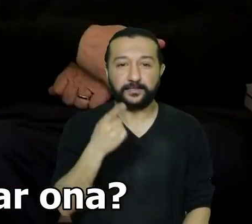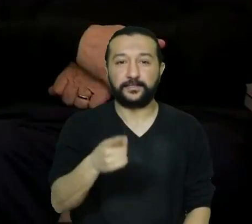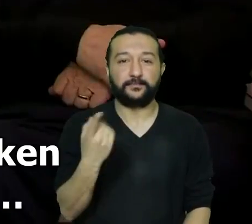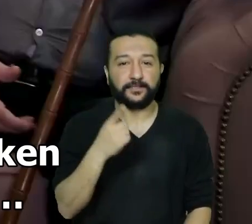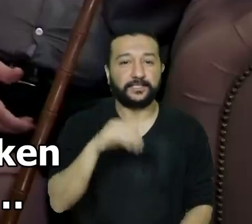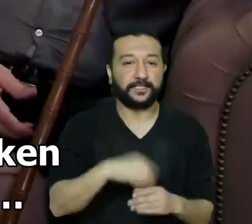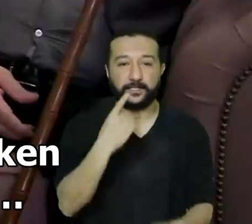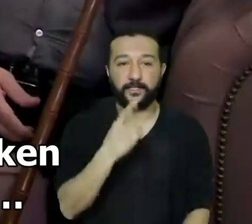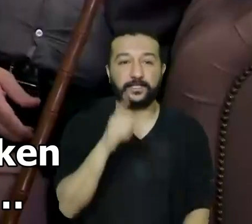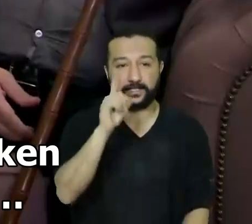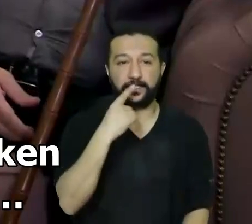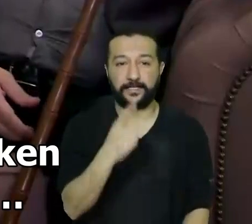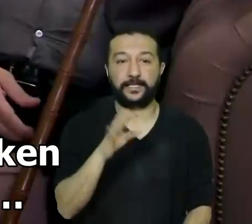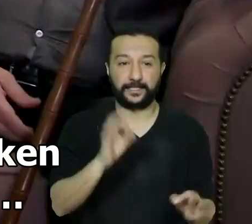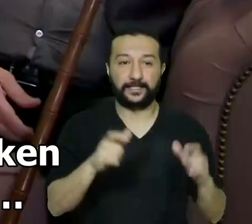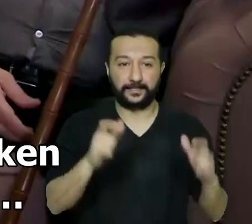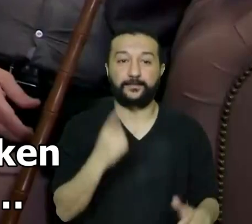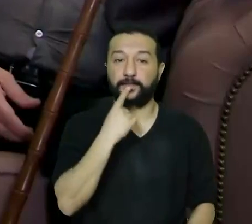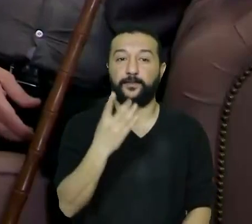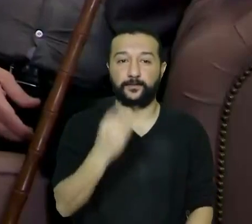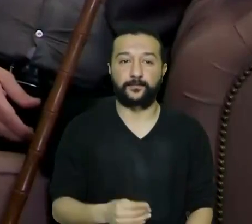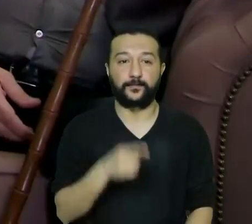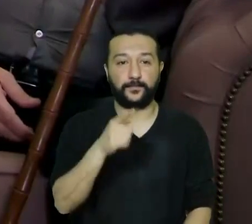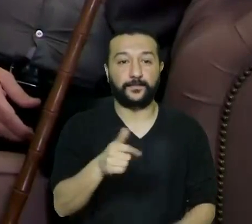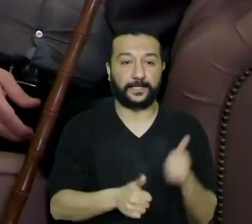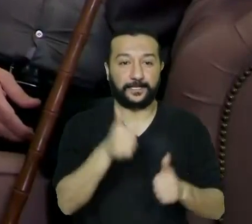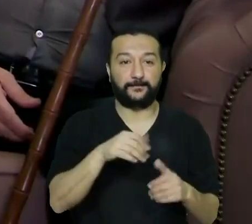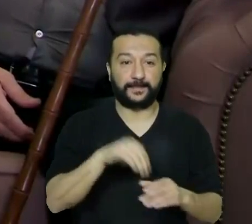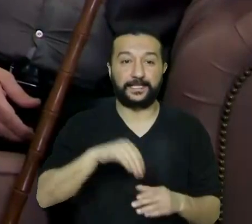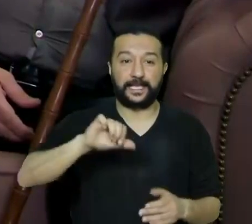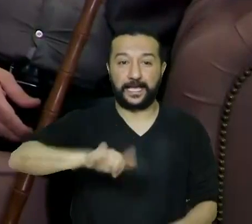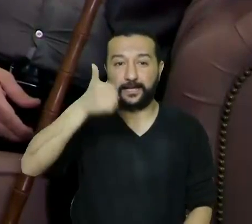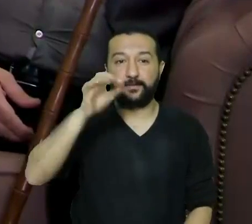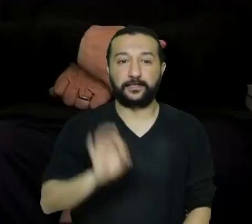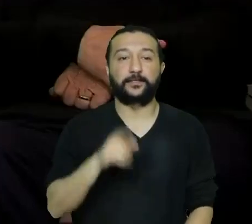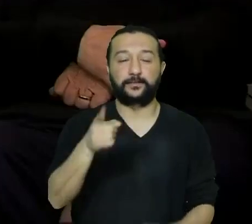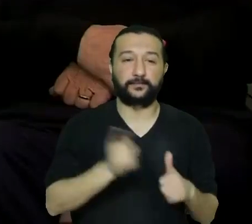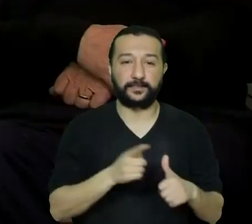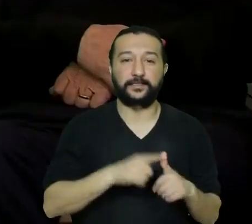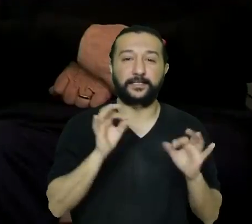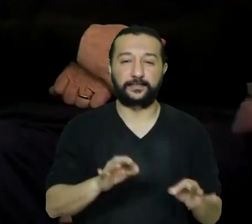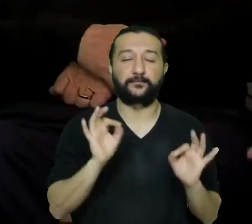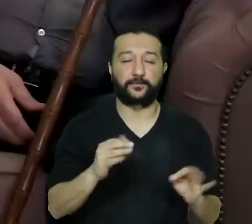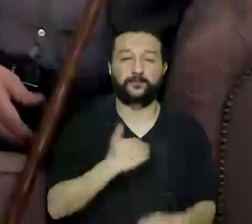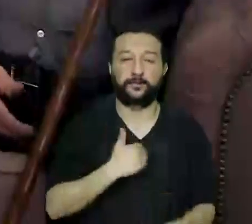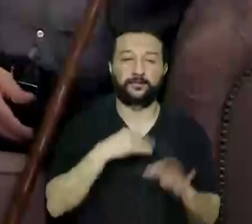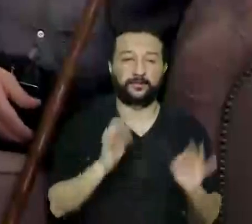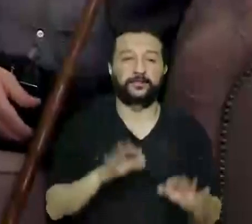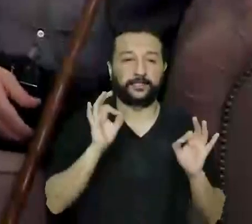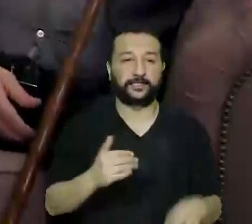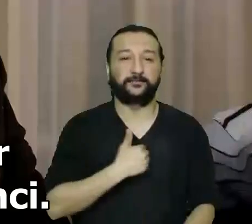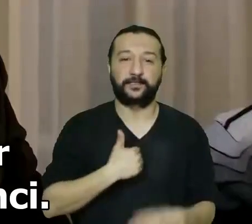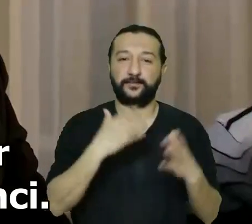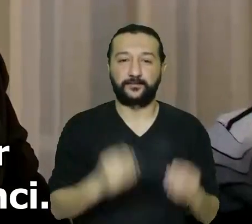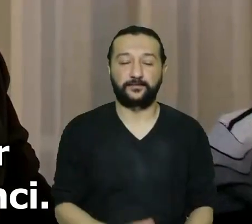ne diyorlar ona? Yalnız bak gene de buradayken size bir şey söyleyeceğim. Bu yarışmanın galibi kesin birincisi ben. Kesin ben